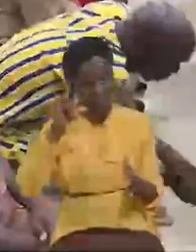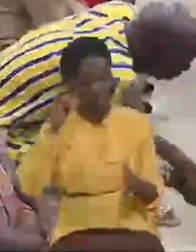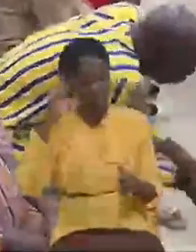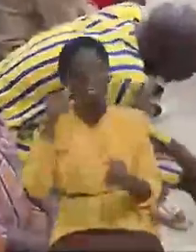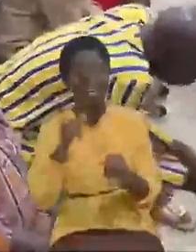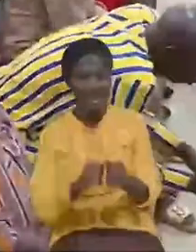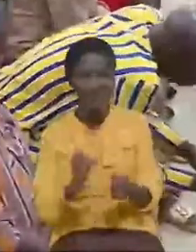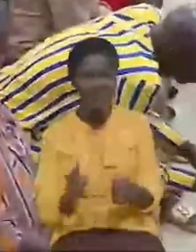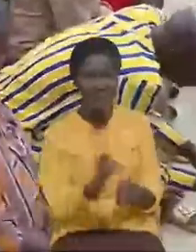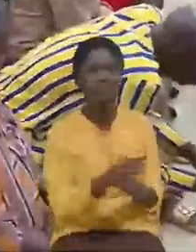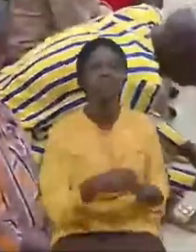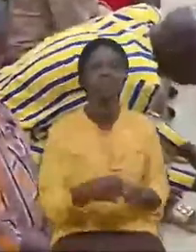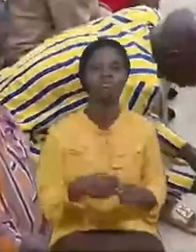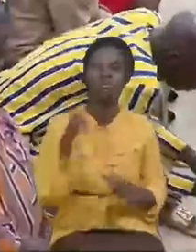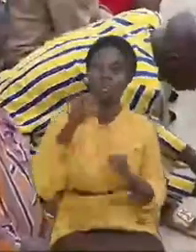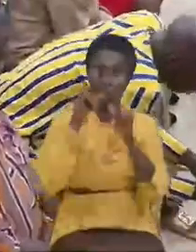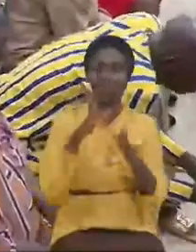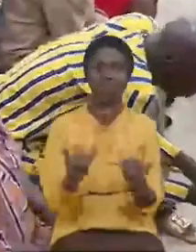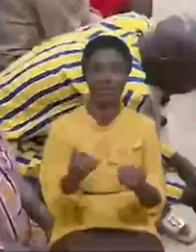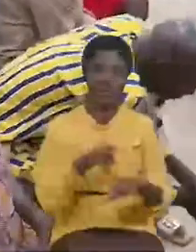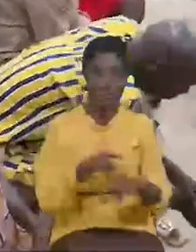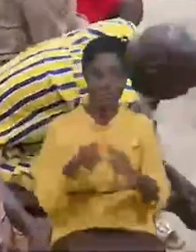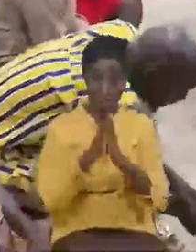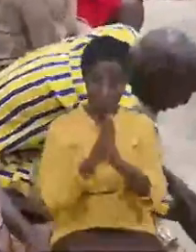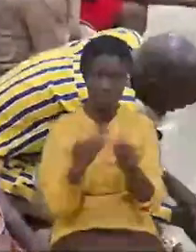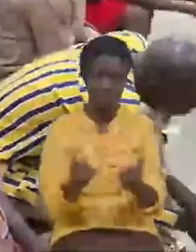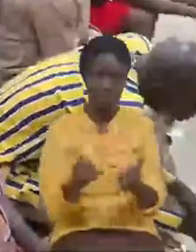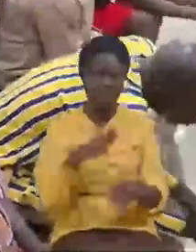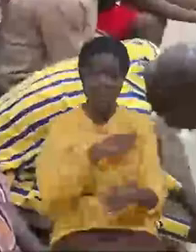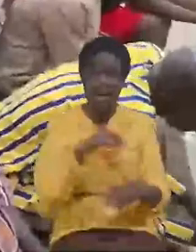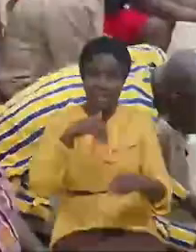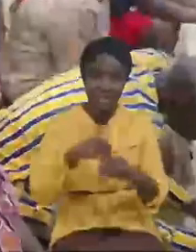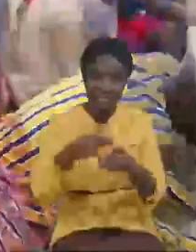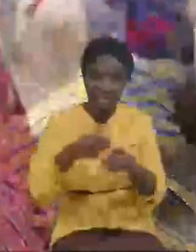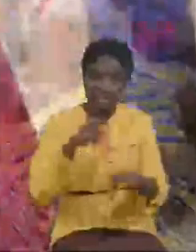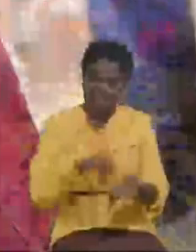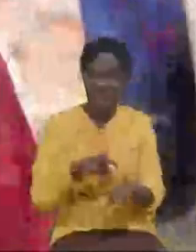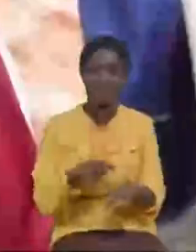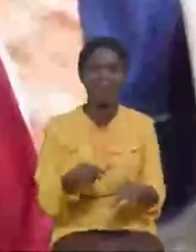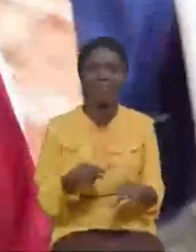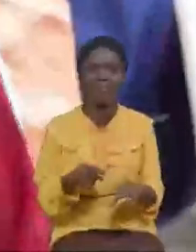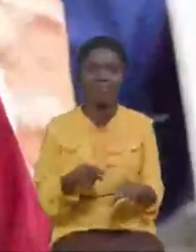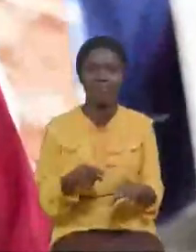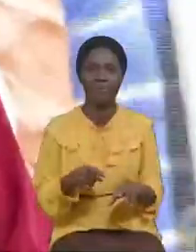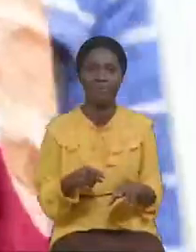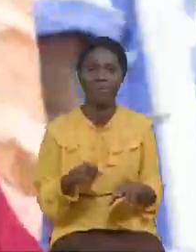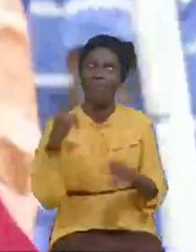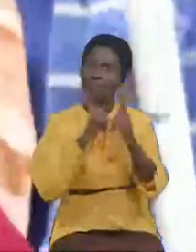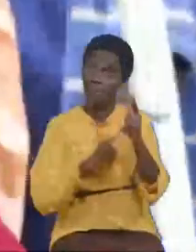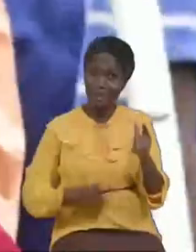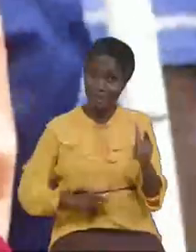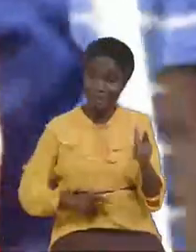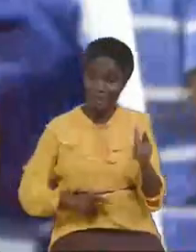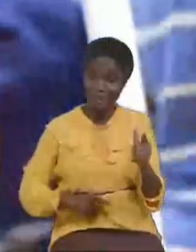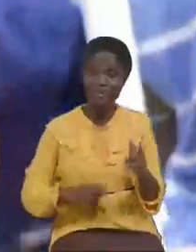enfants, c'est pour les jeunes, c'est pour les adolescents, c'est pour tout le monde. Nous allons prier maintenant en un clin d'œil. Le